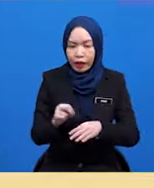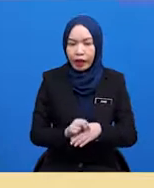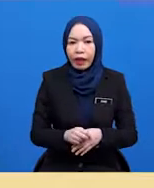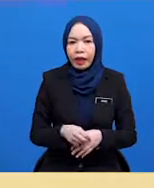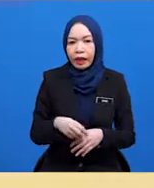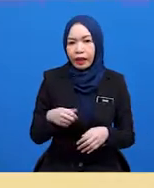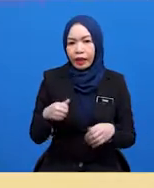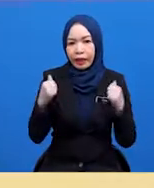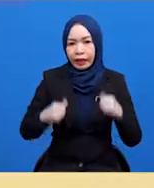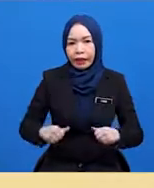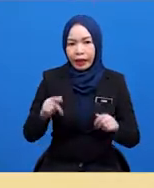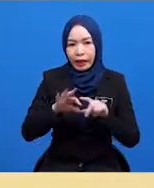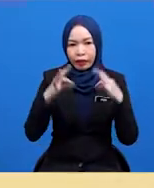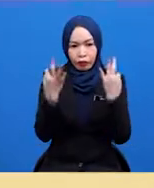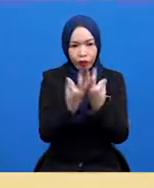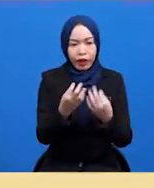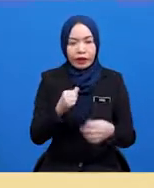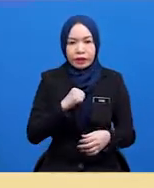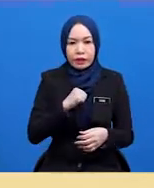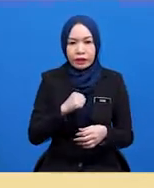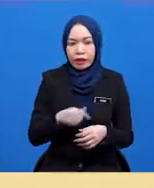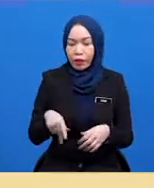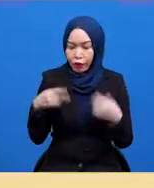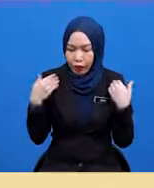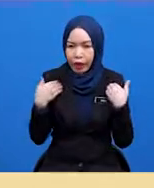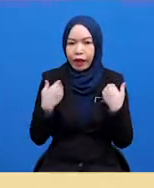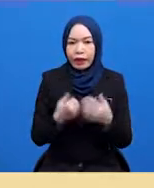sendiri. Hasil pertanian yang berlebihan